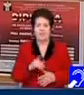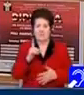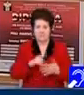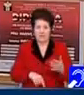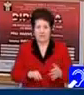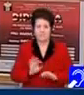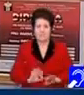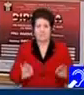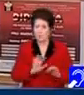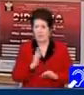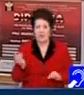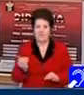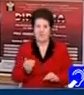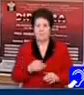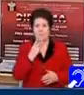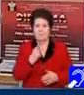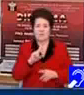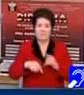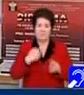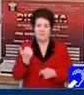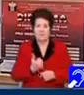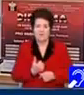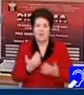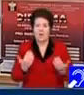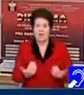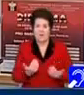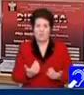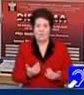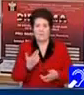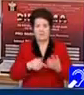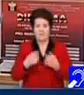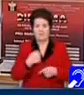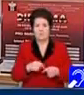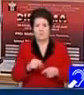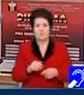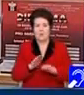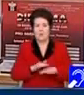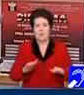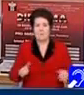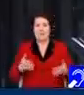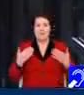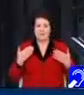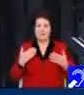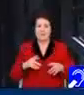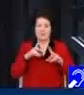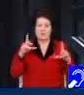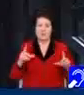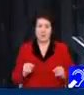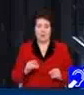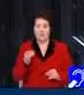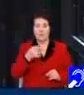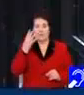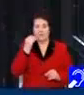să nu mai avem, dar vedem săptămâna viitoare, fiindcă acum s-au întors copiii din vacanță la școală. În Republica